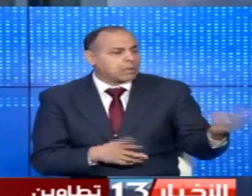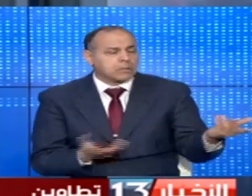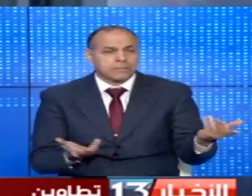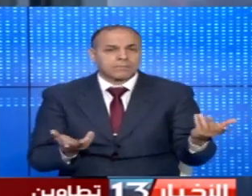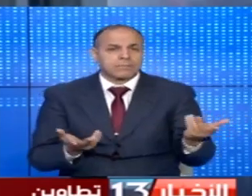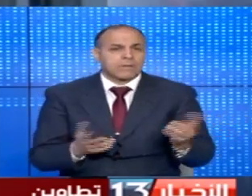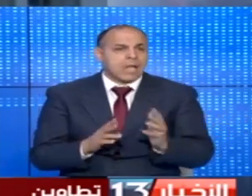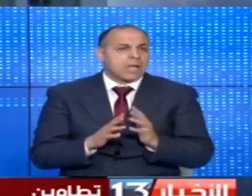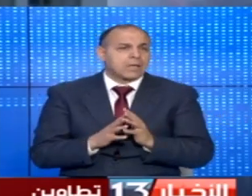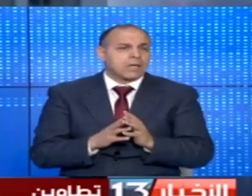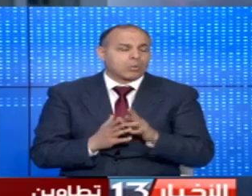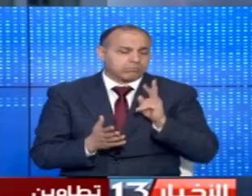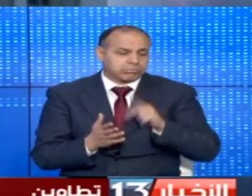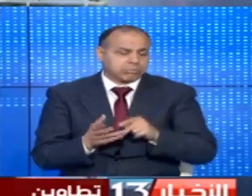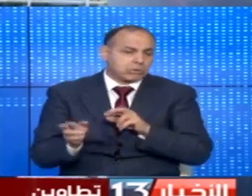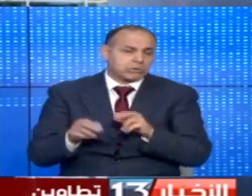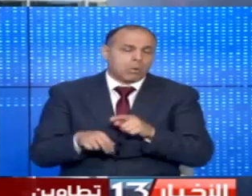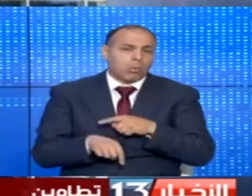والصحفي